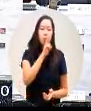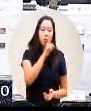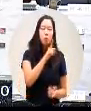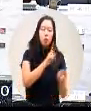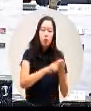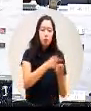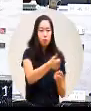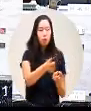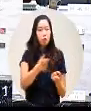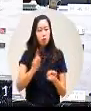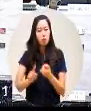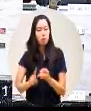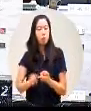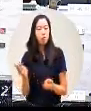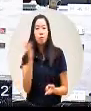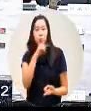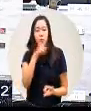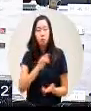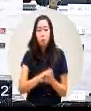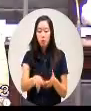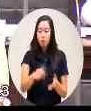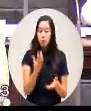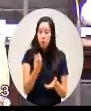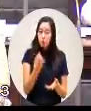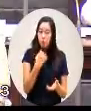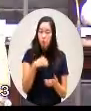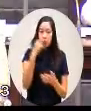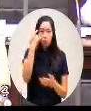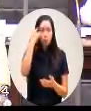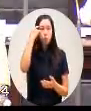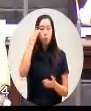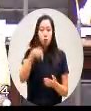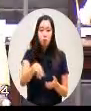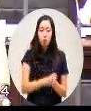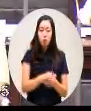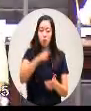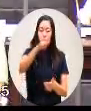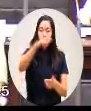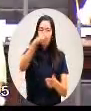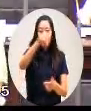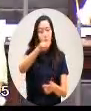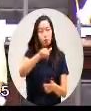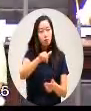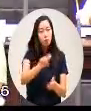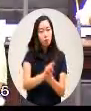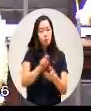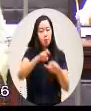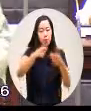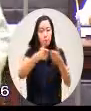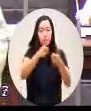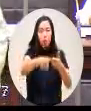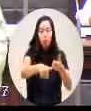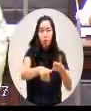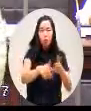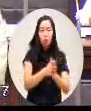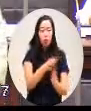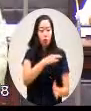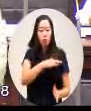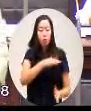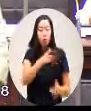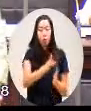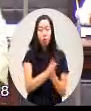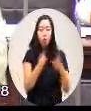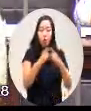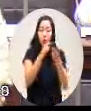对嘛。 啊，如果这个部分啊，我们觉得说教师工会他的会员，我想不是人